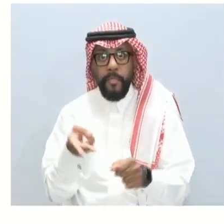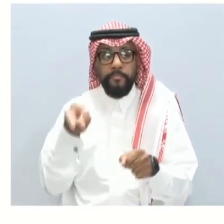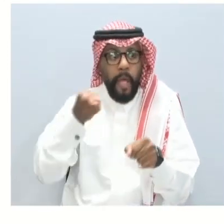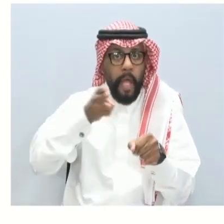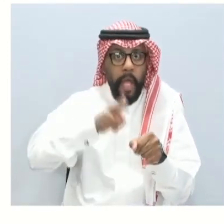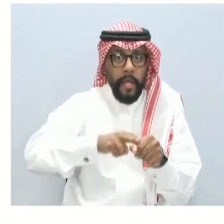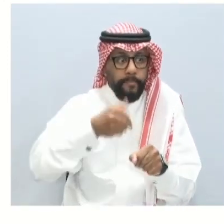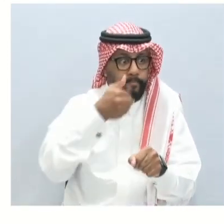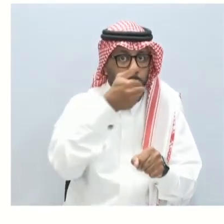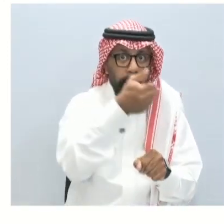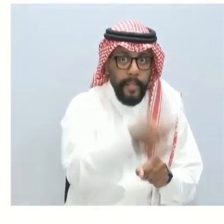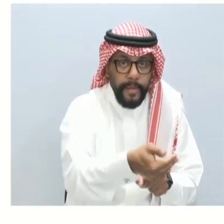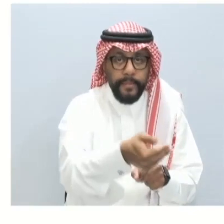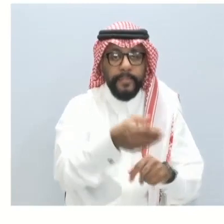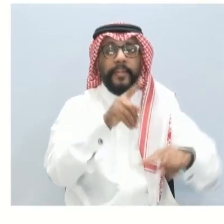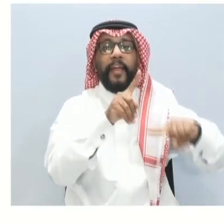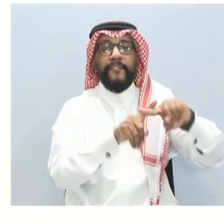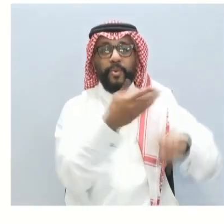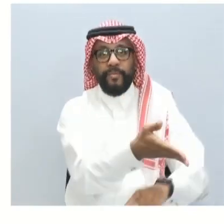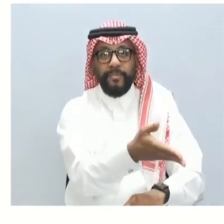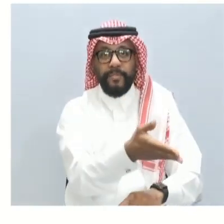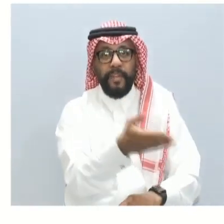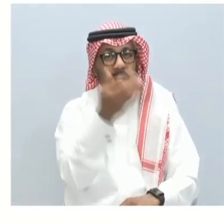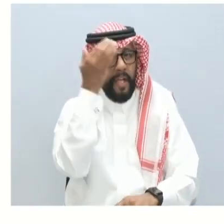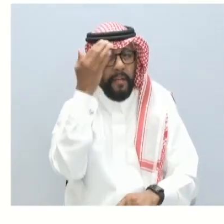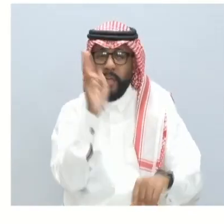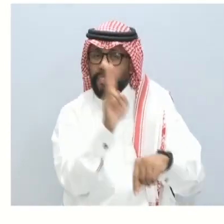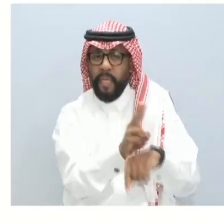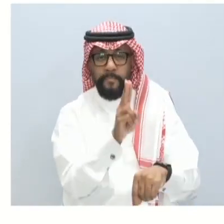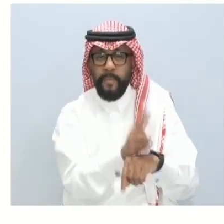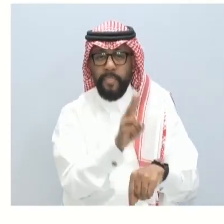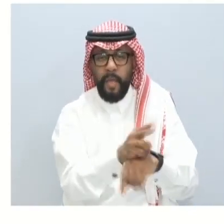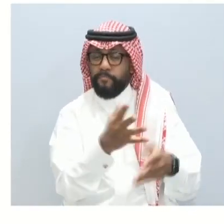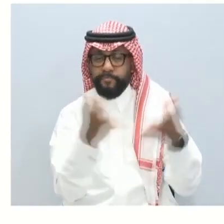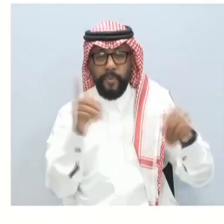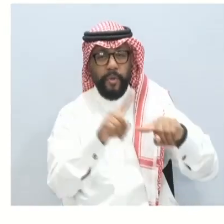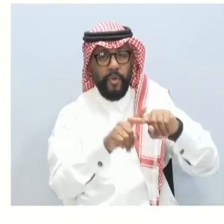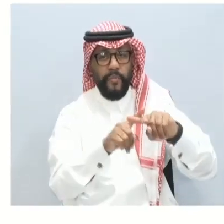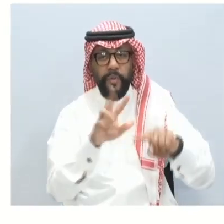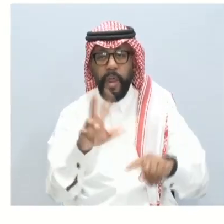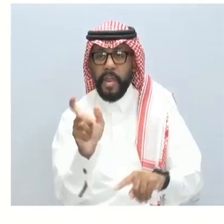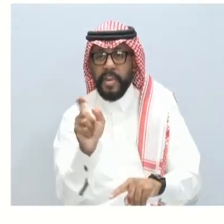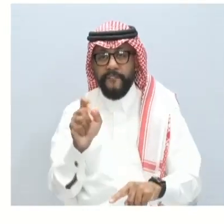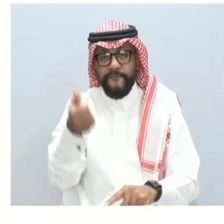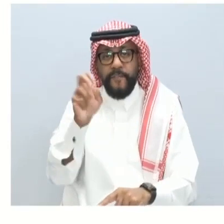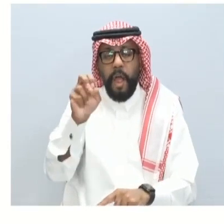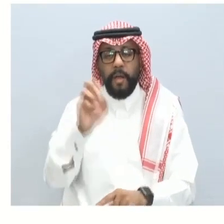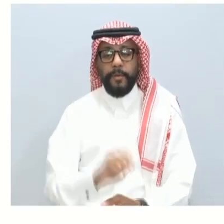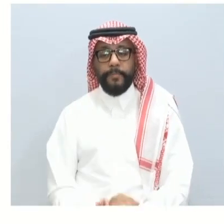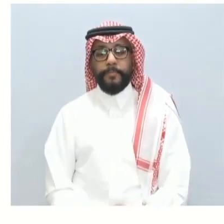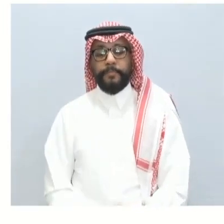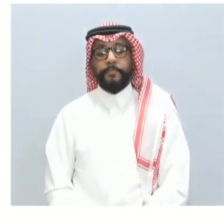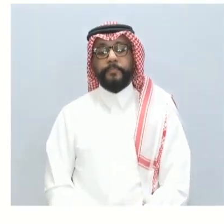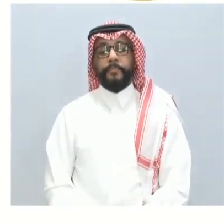كفروا بسبب نفاقهم فهذا نوع من انواع الكفر الاكبر وهو كفر النفاق كفر